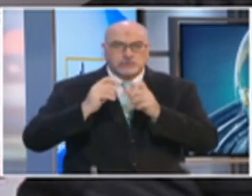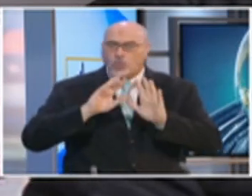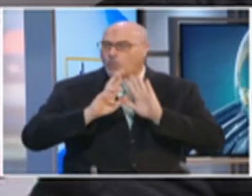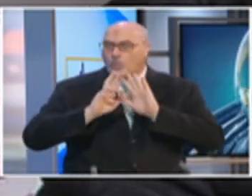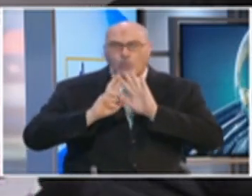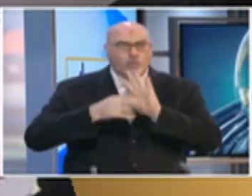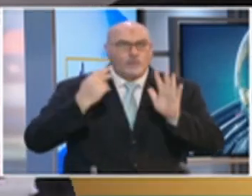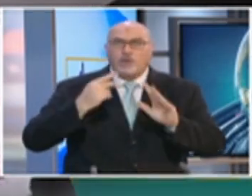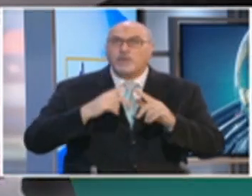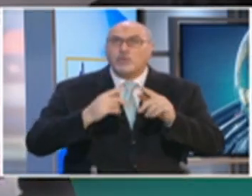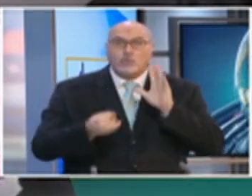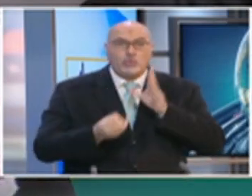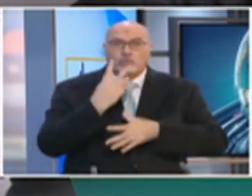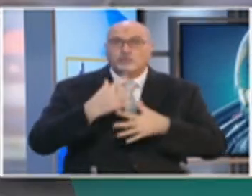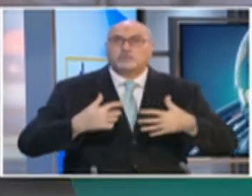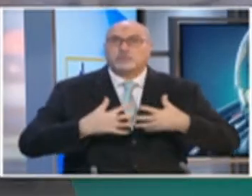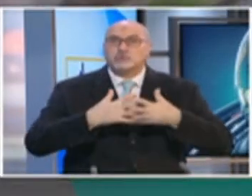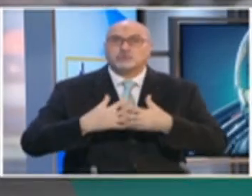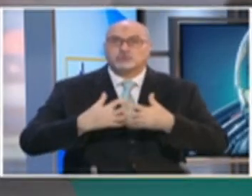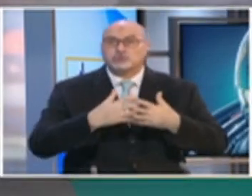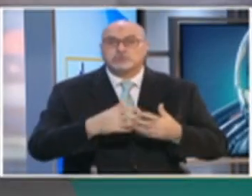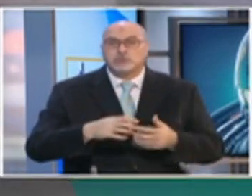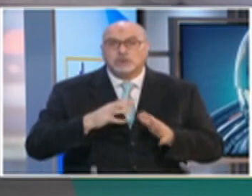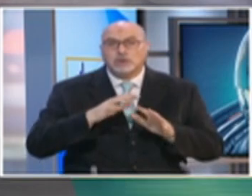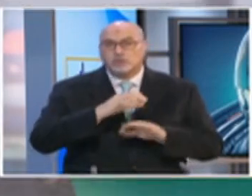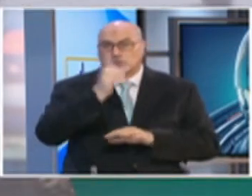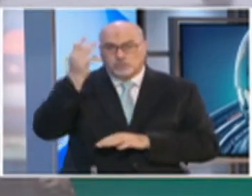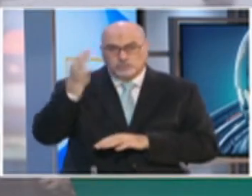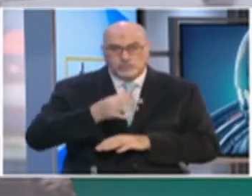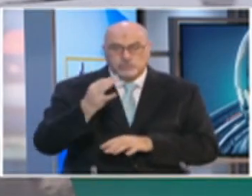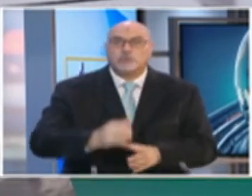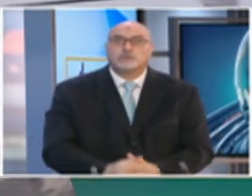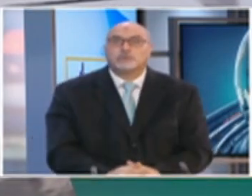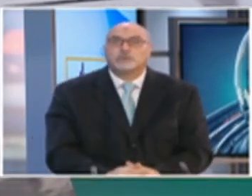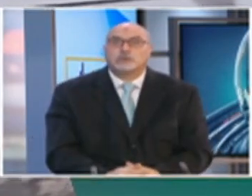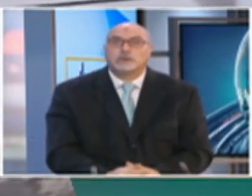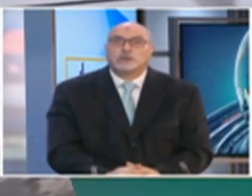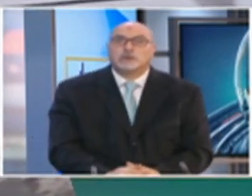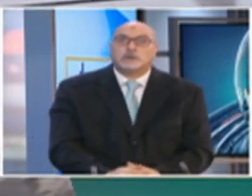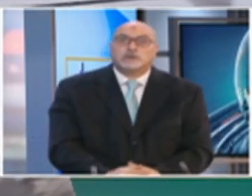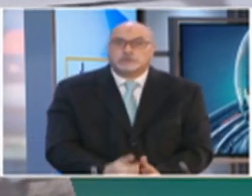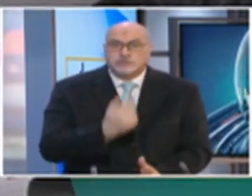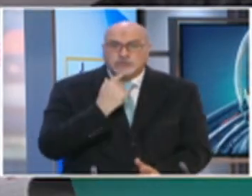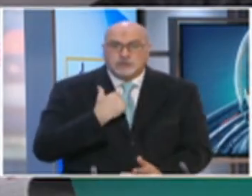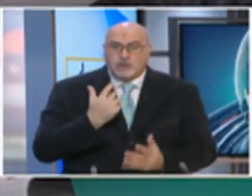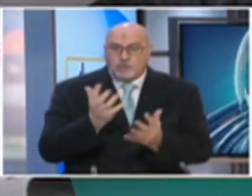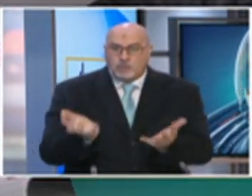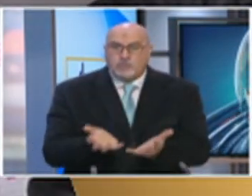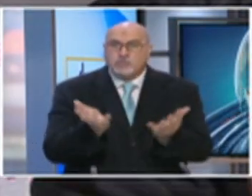خط العجائن القصيرة والكسكسي بما يقارب 100%. ارتحت لنا أن نعاود نحييو